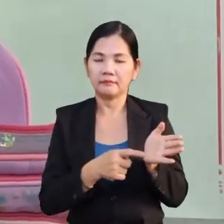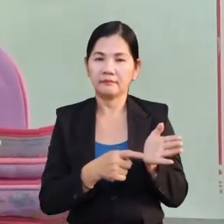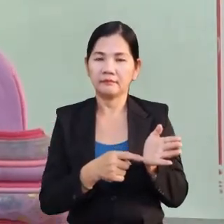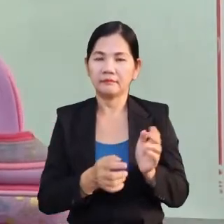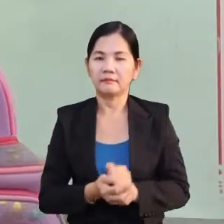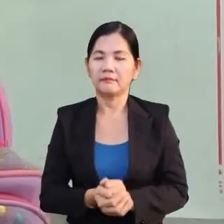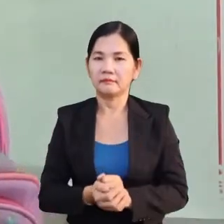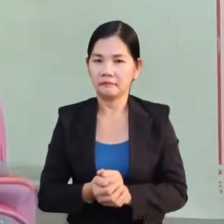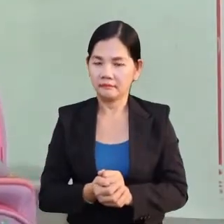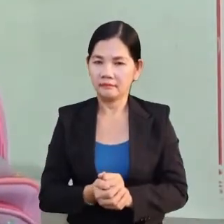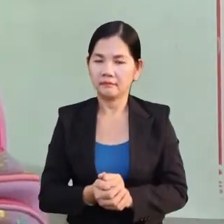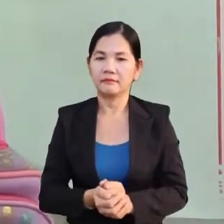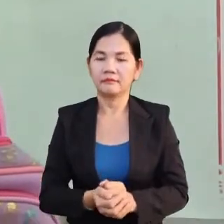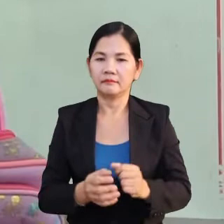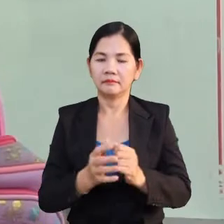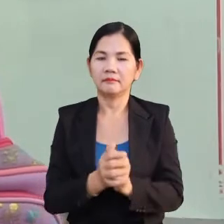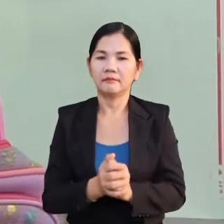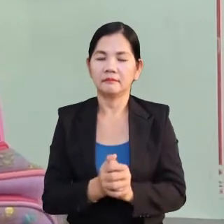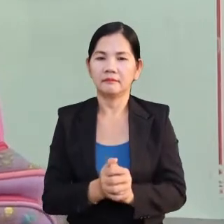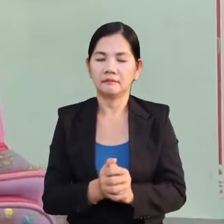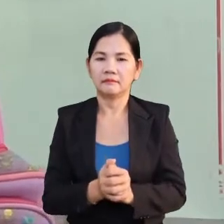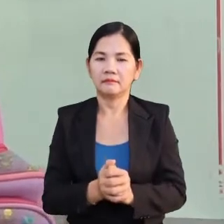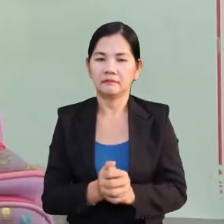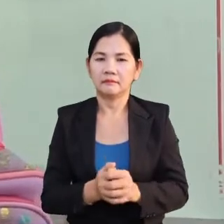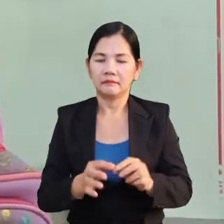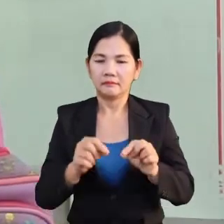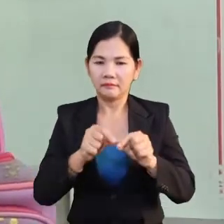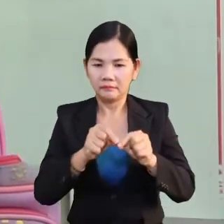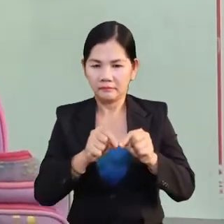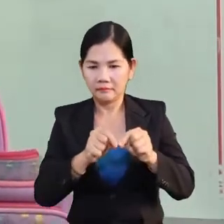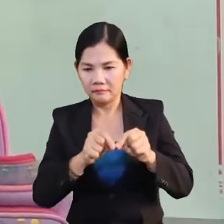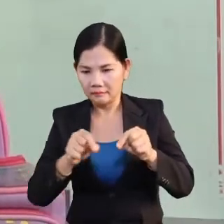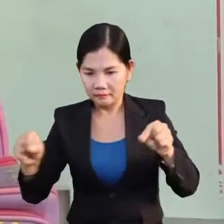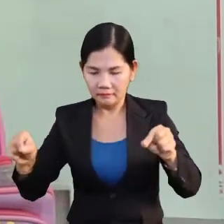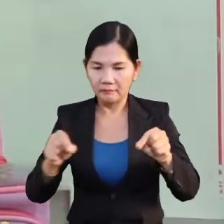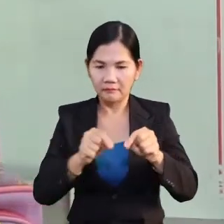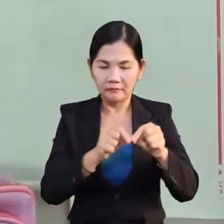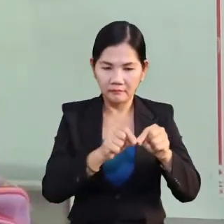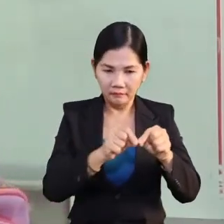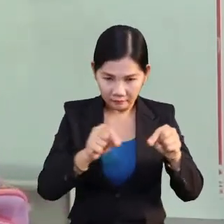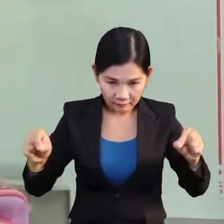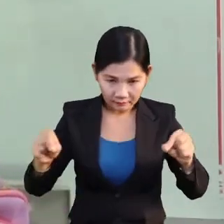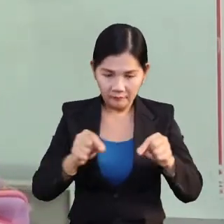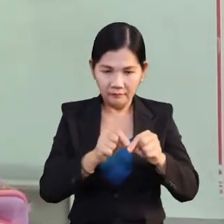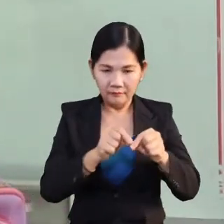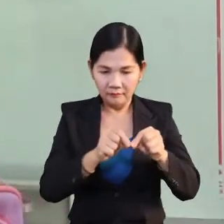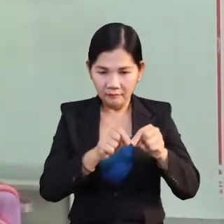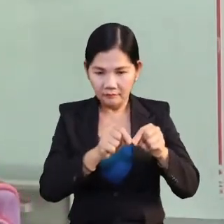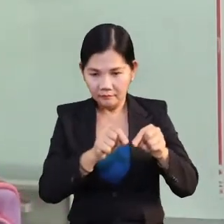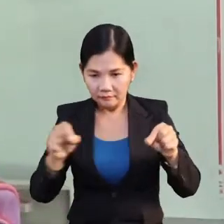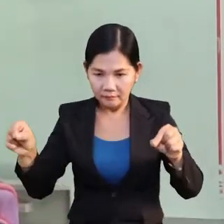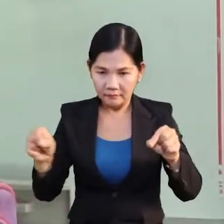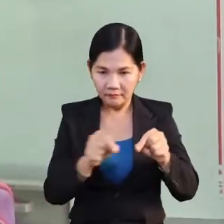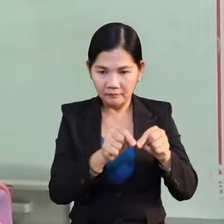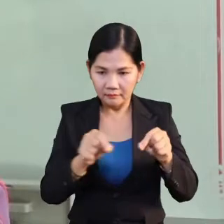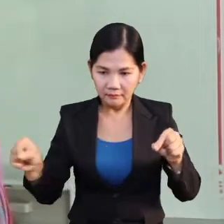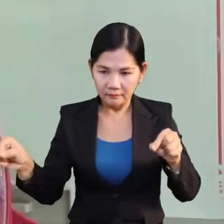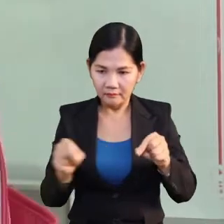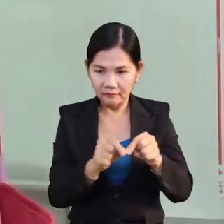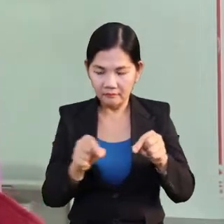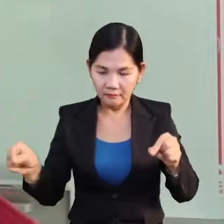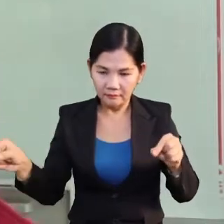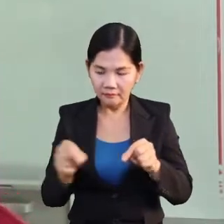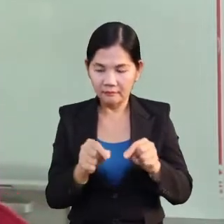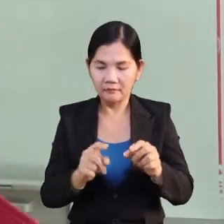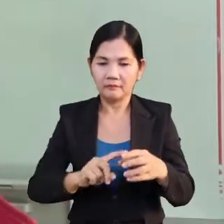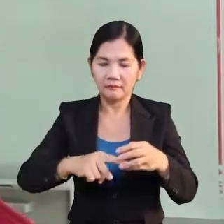ចានេះគឺជាកាបូបកូនគិតមើលណោះយើងប្រើកាបូបនេះសម្រាប់ធ្វើអ្វីចាសម្រាប់ដាក់ខ្មៅ